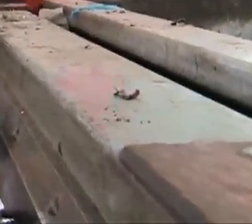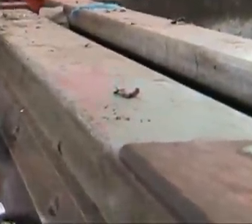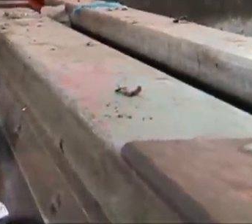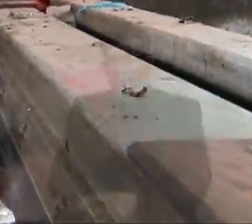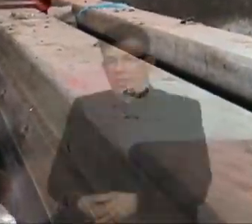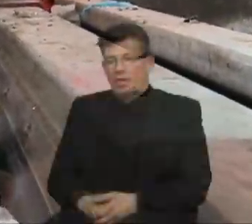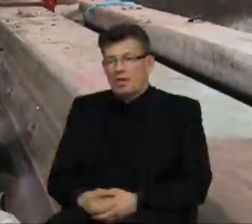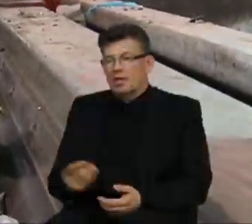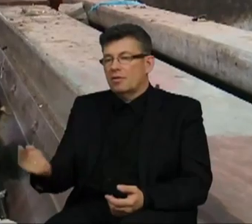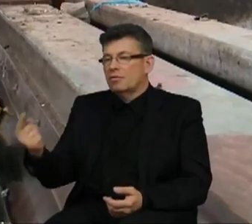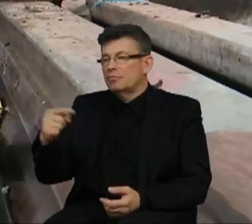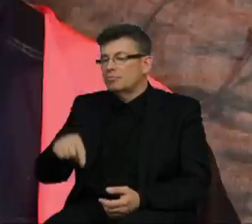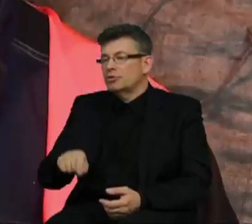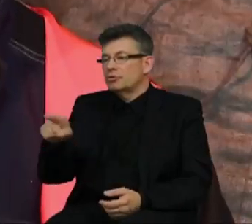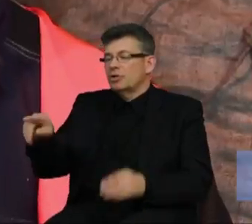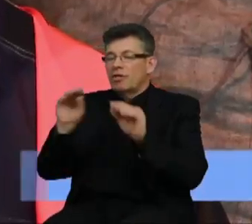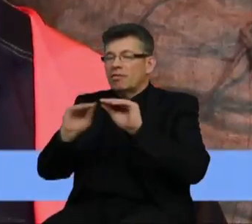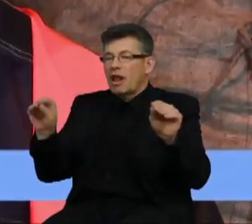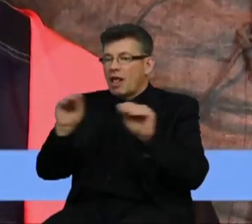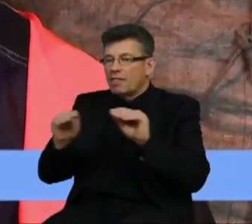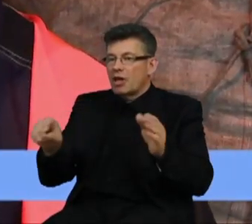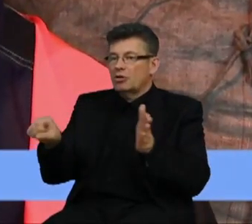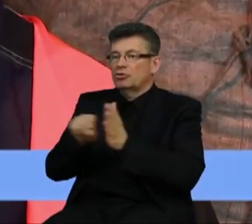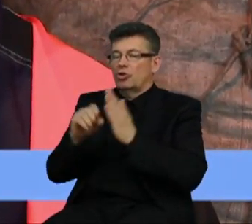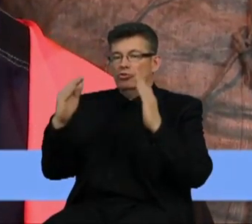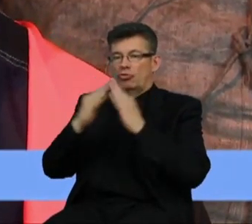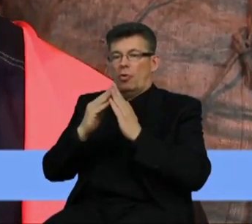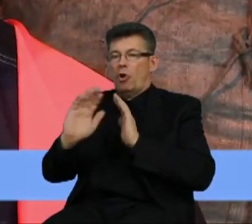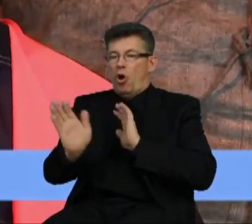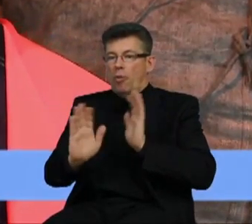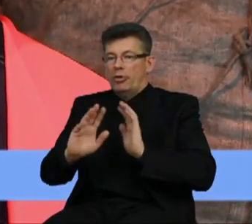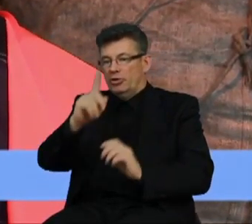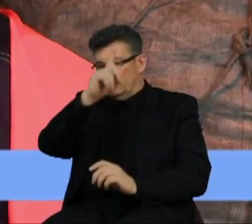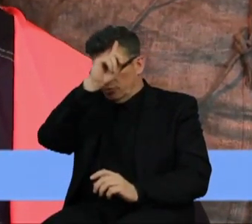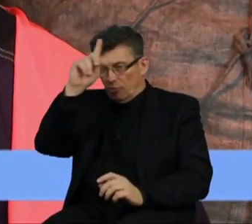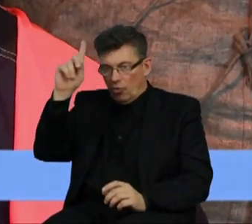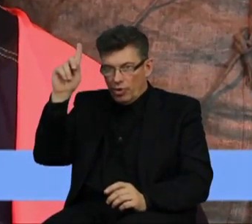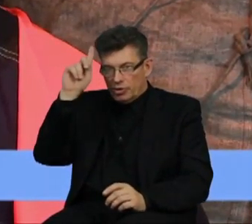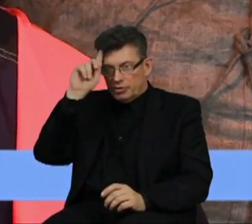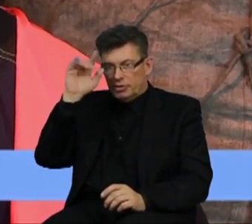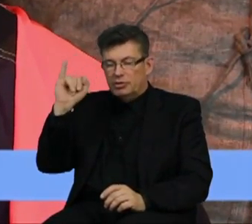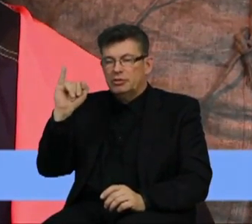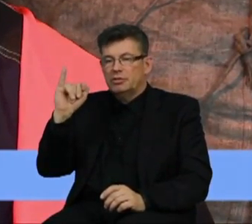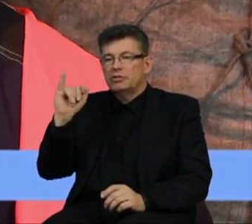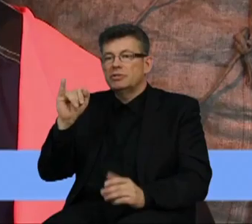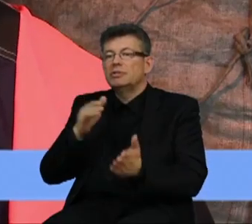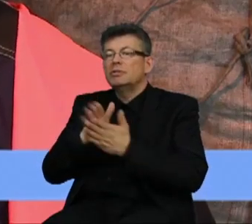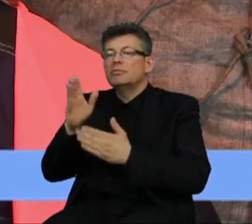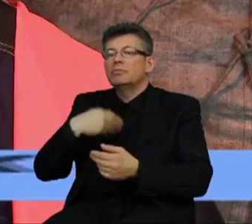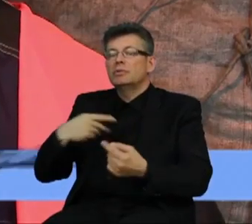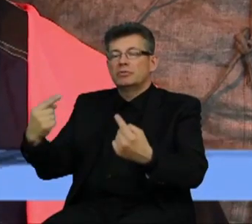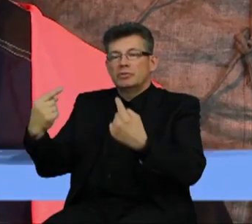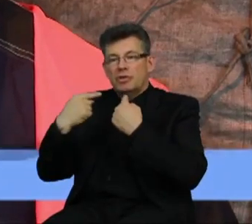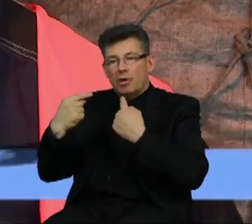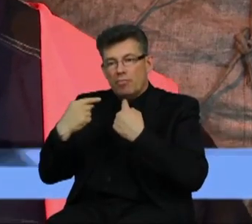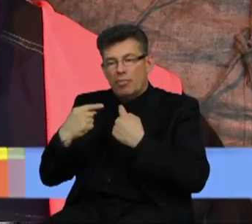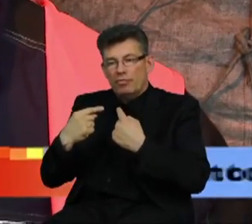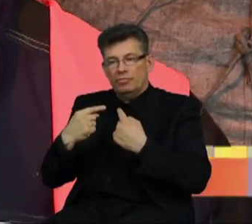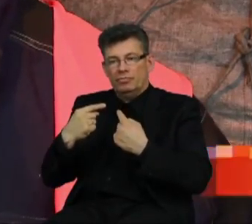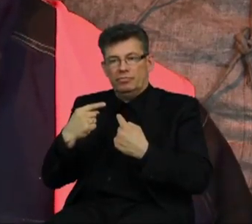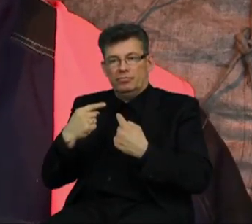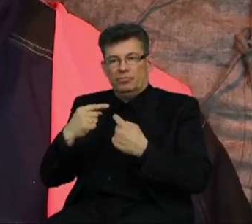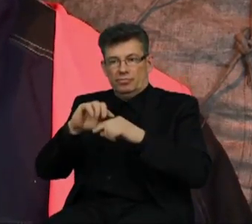Przyszli te trenerzy do domu opieki społecznej i zaczęli nam tego